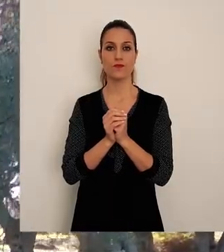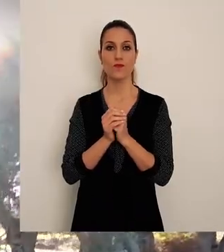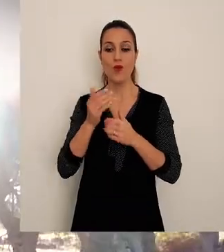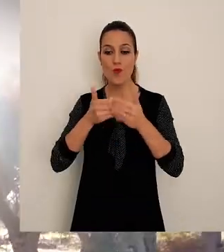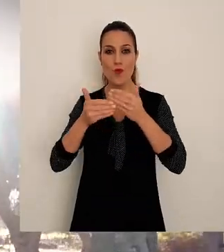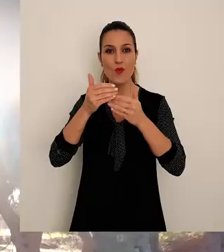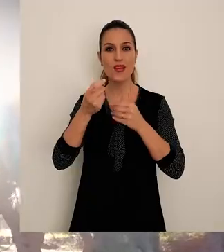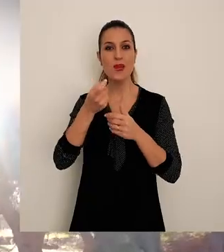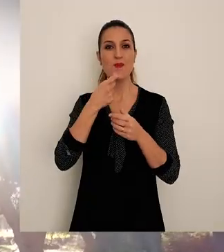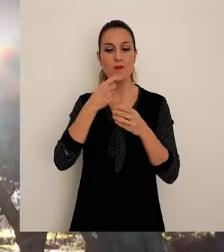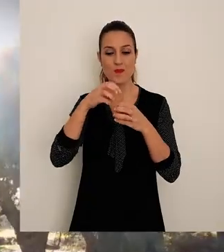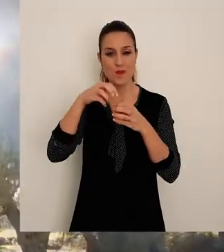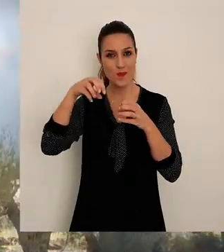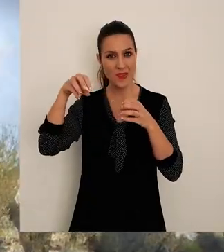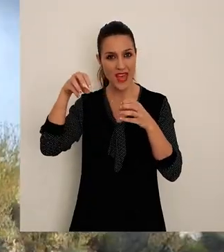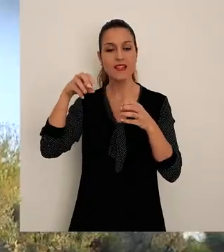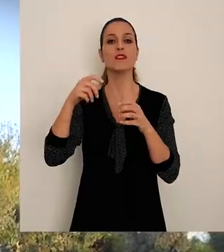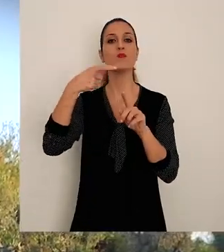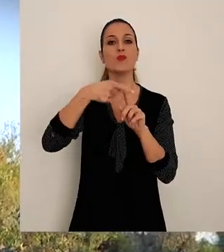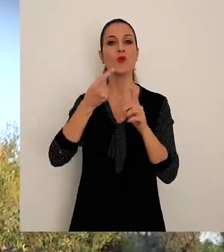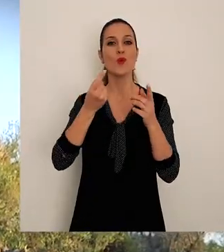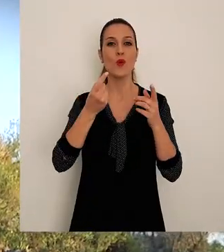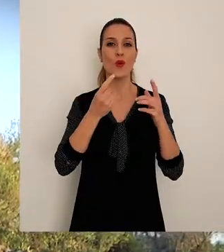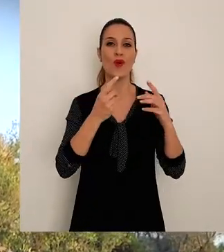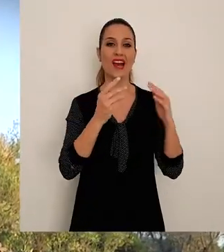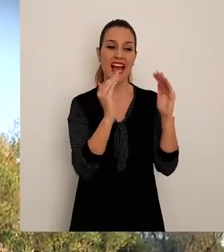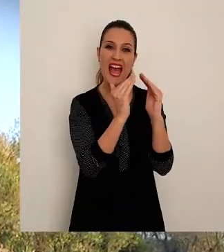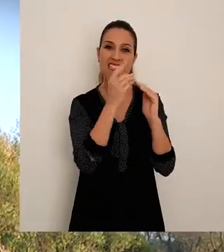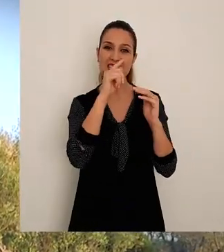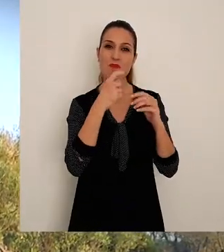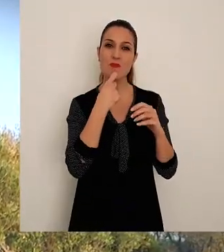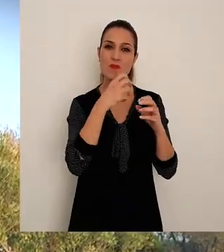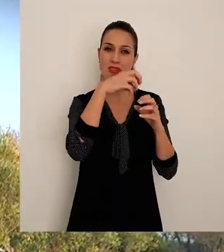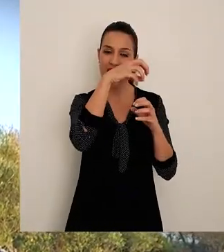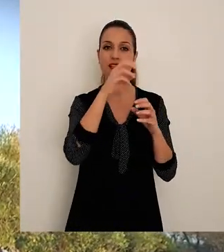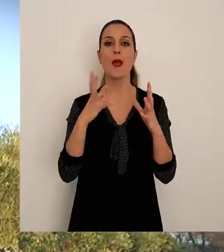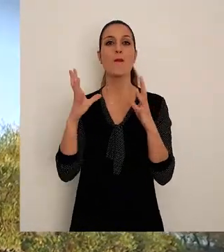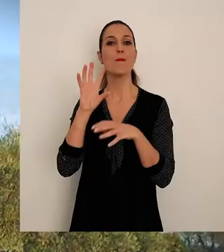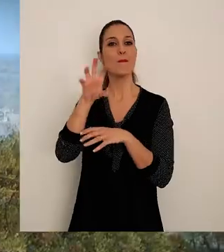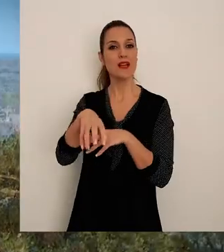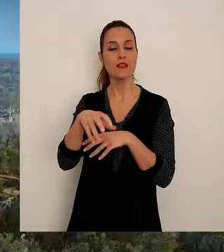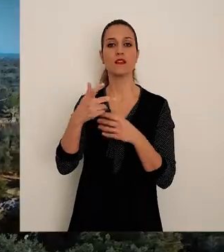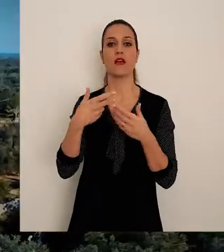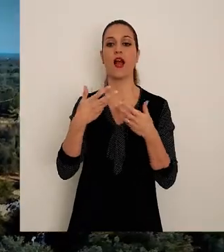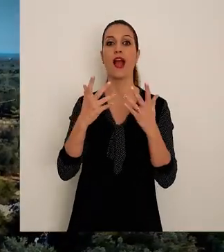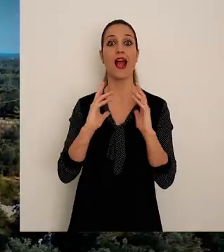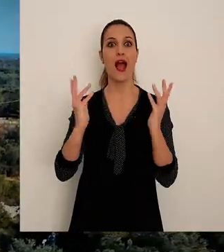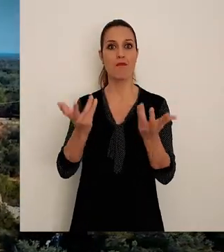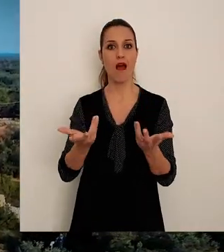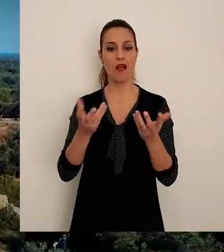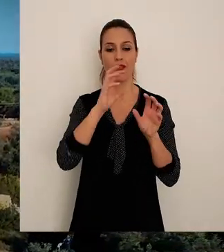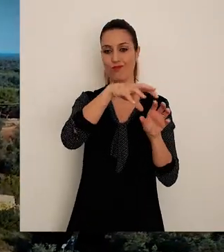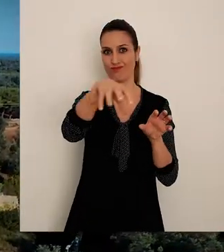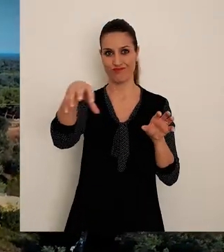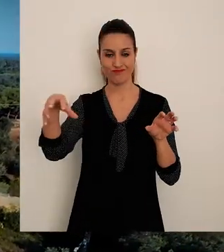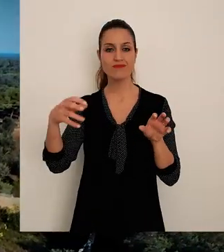I muretti a secco, le pagliare e le masserie colorano il paesaggio delle campagne ed esaltano la specificità del